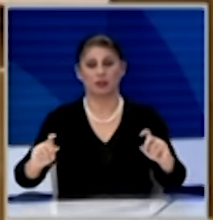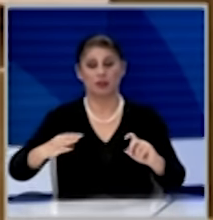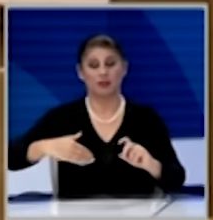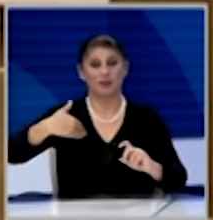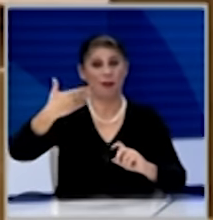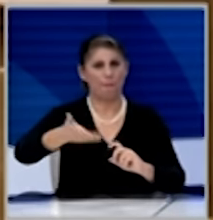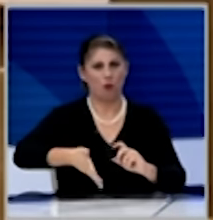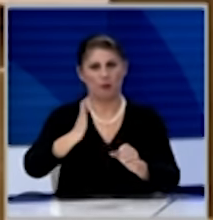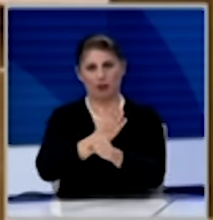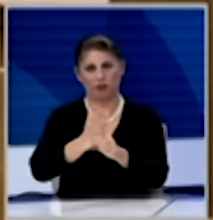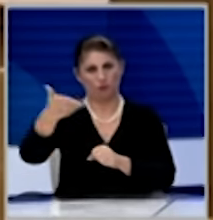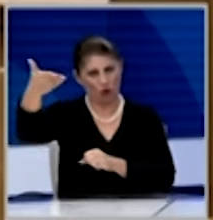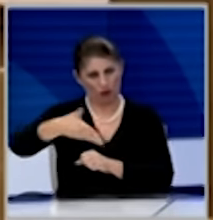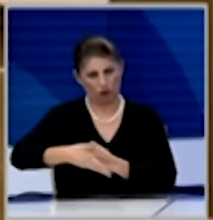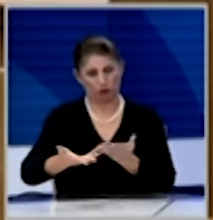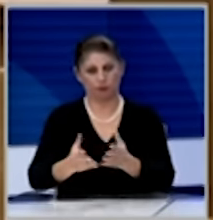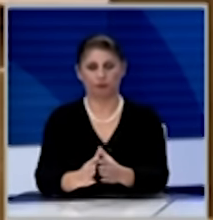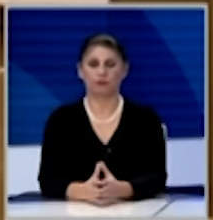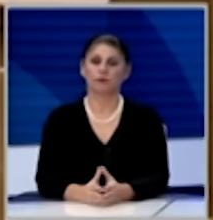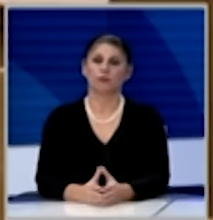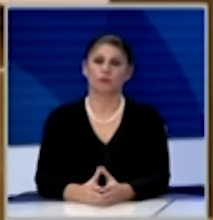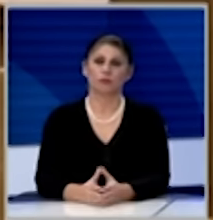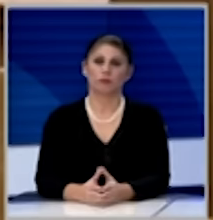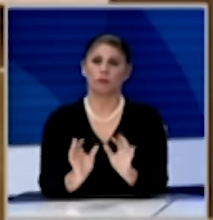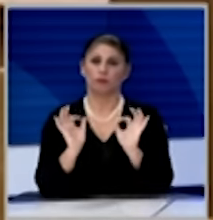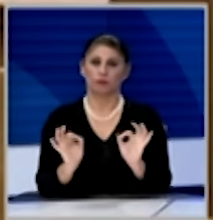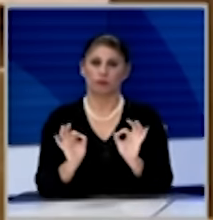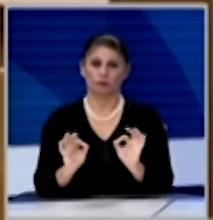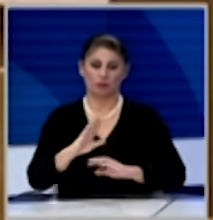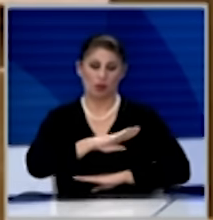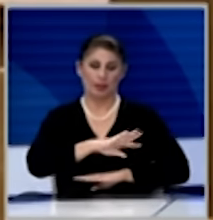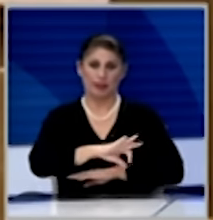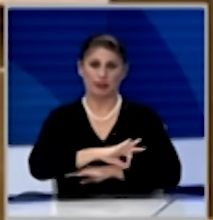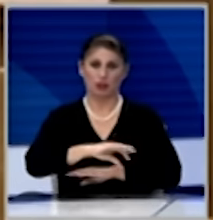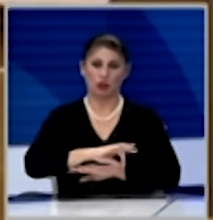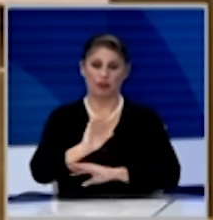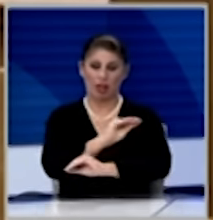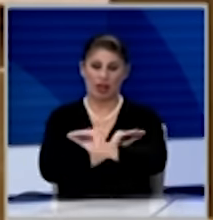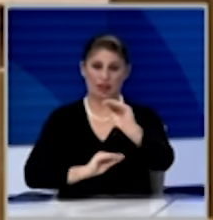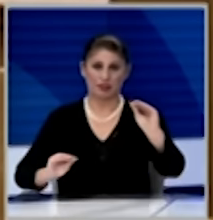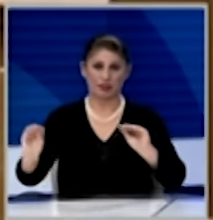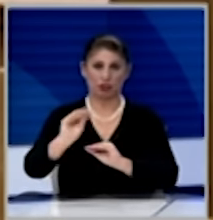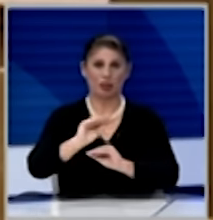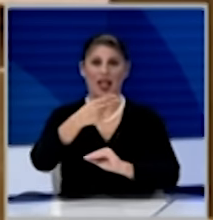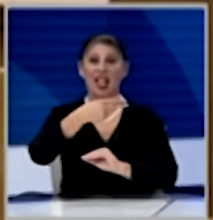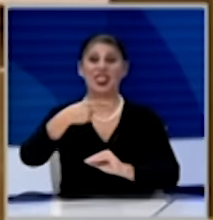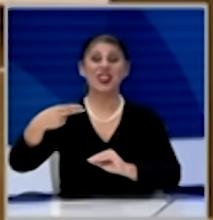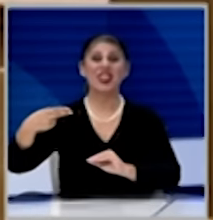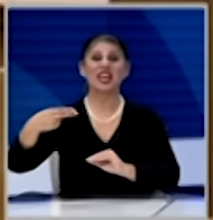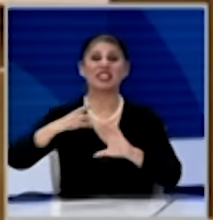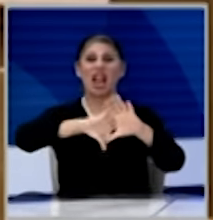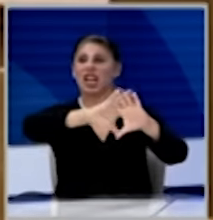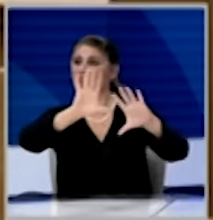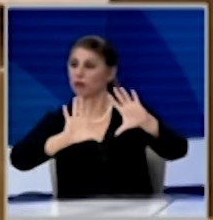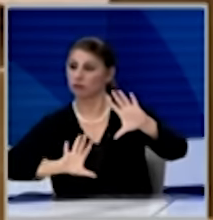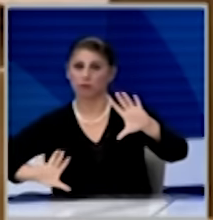καταστροφές που έρχονται είναι χαρακτηριστικό ότι το στρατηγικό σχέδιο ανασυγκρότησης της θεσσαλίας για